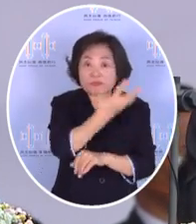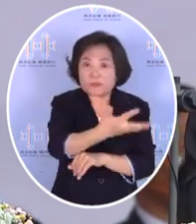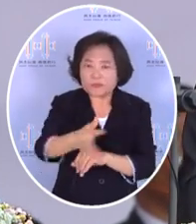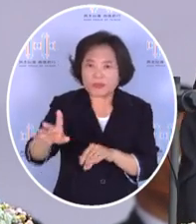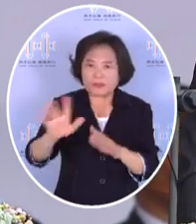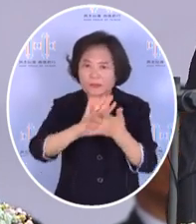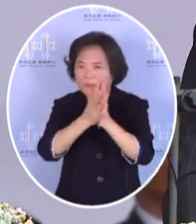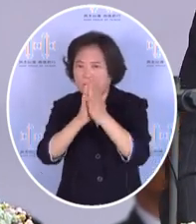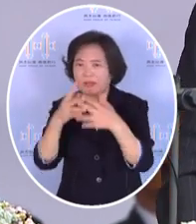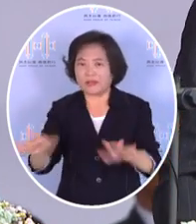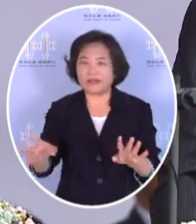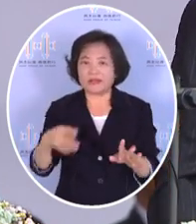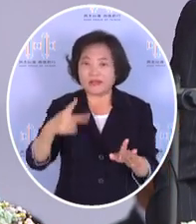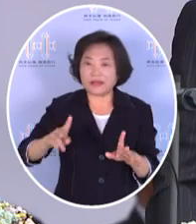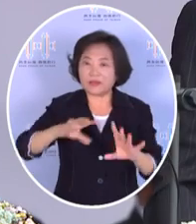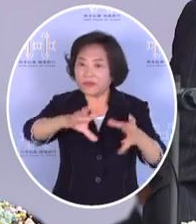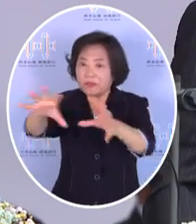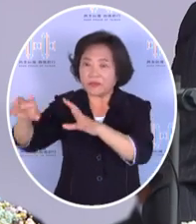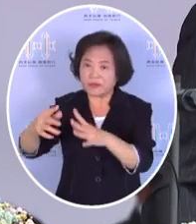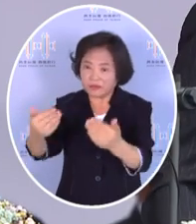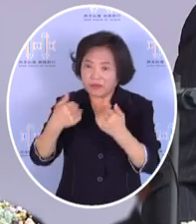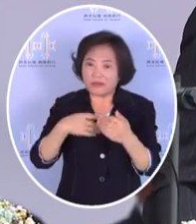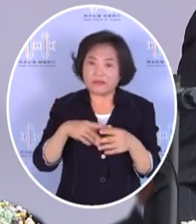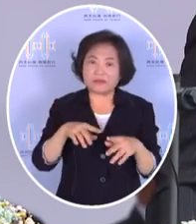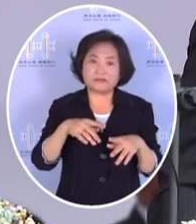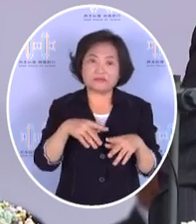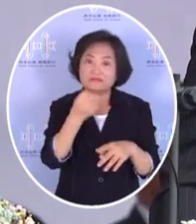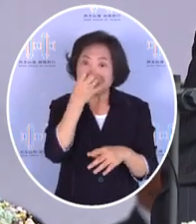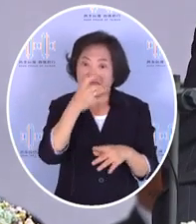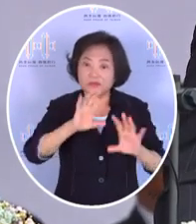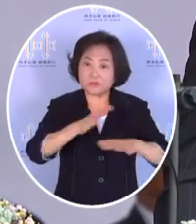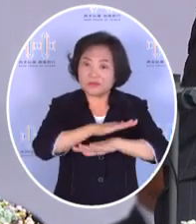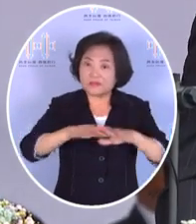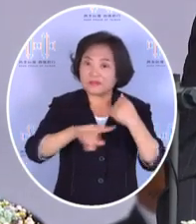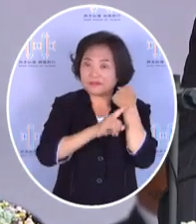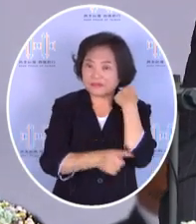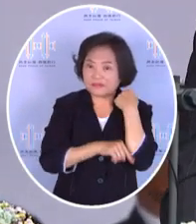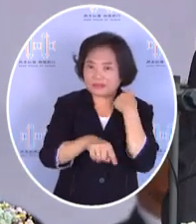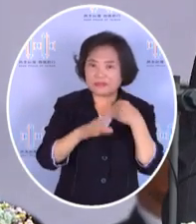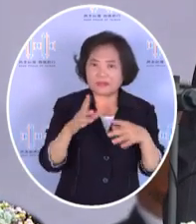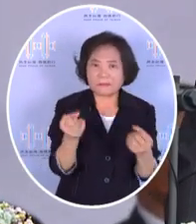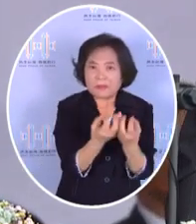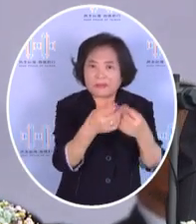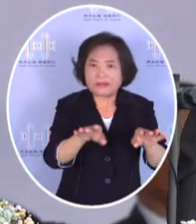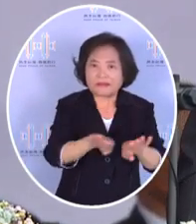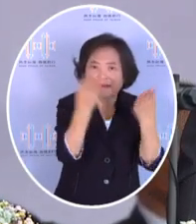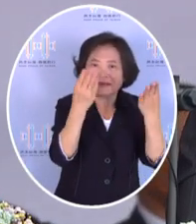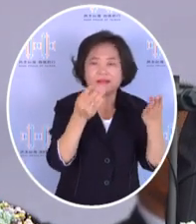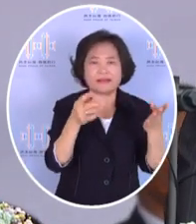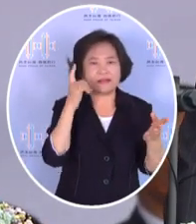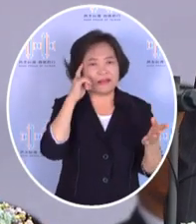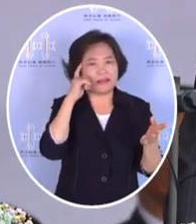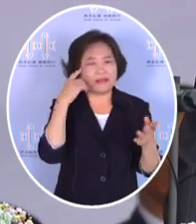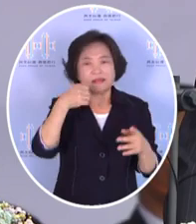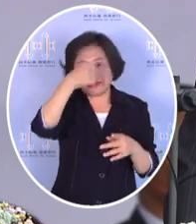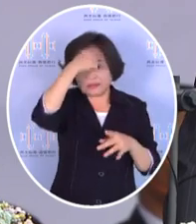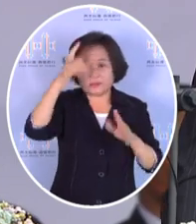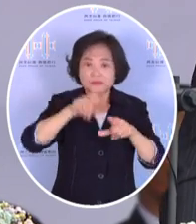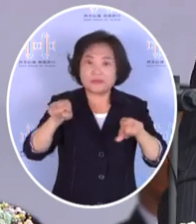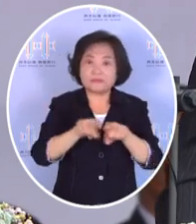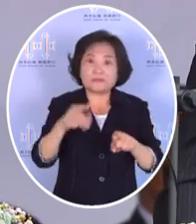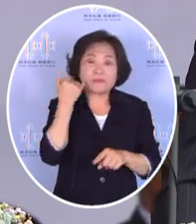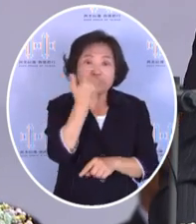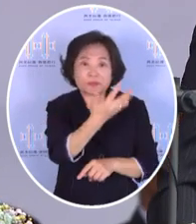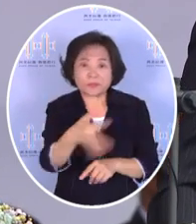变动，乃至于各国关切的港版国安法的实施，印太区域的民主、和